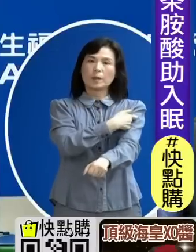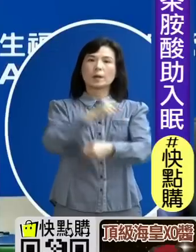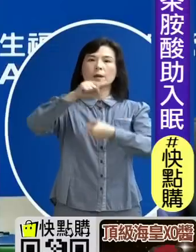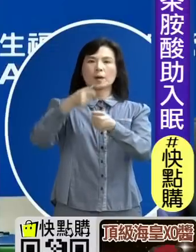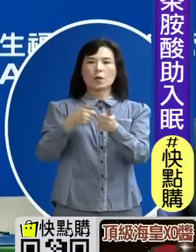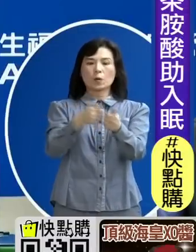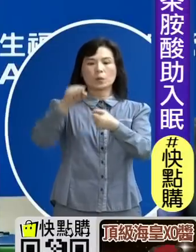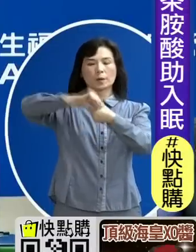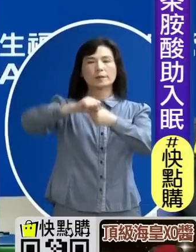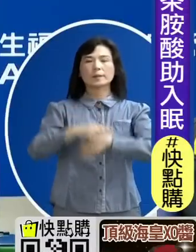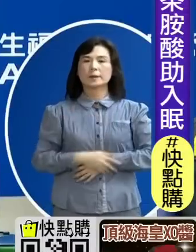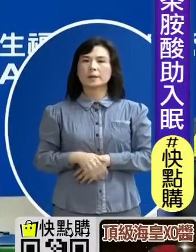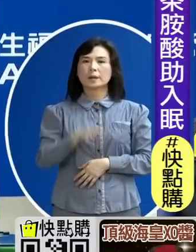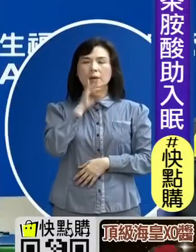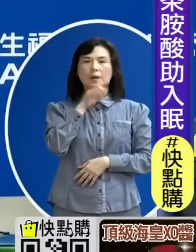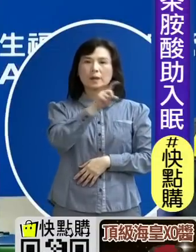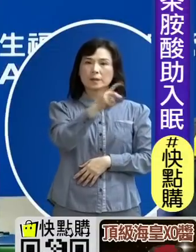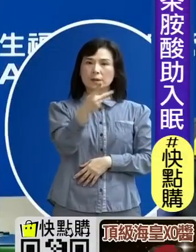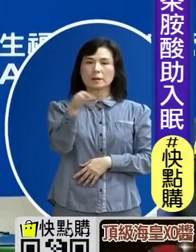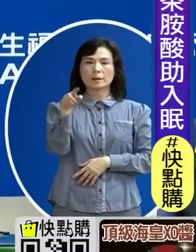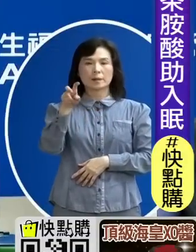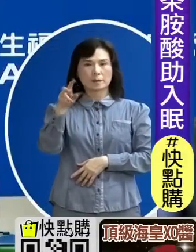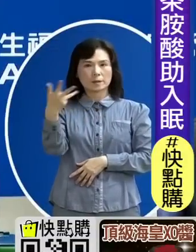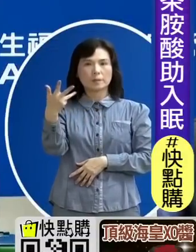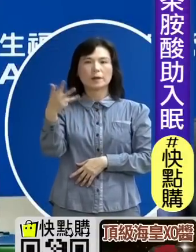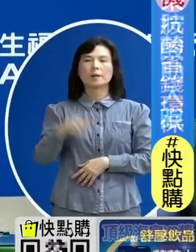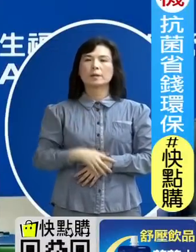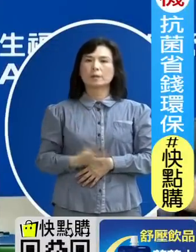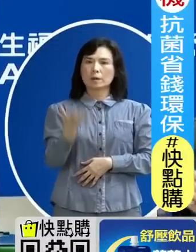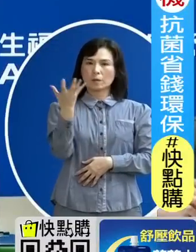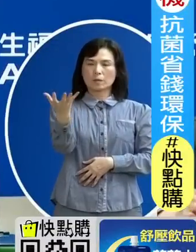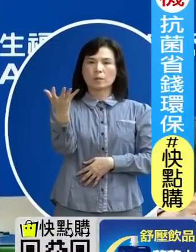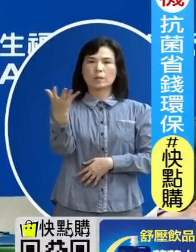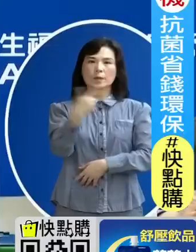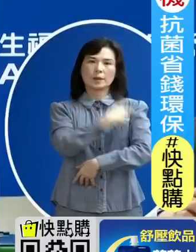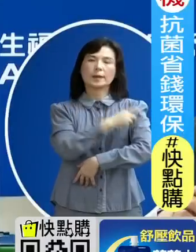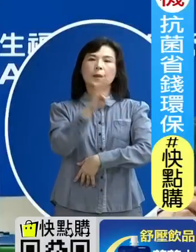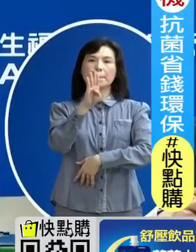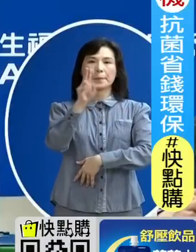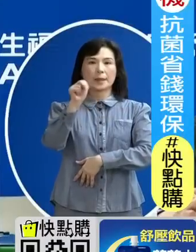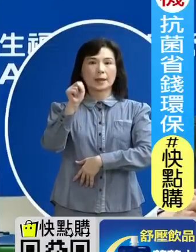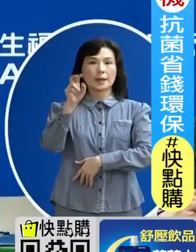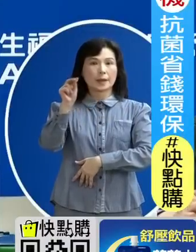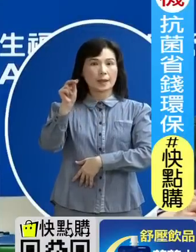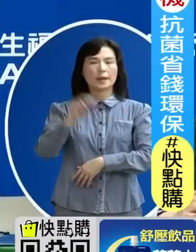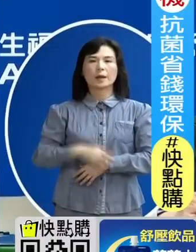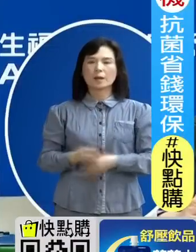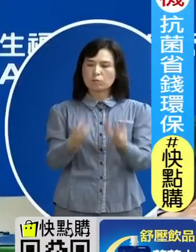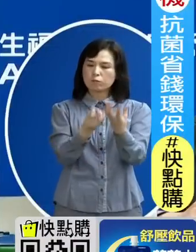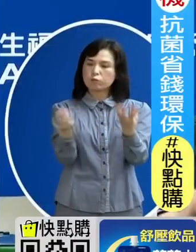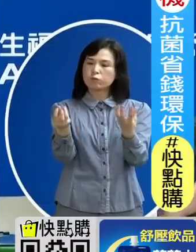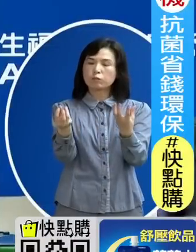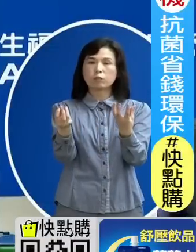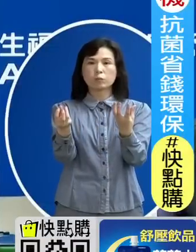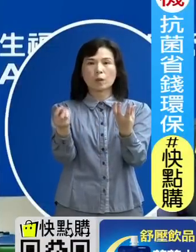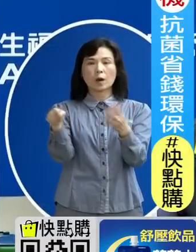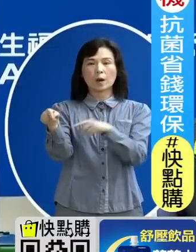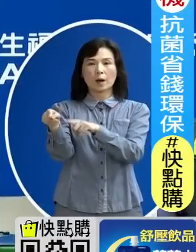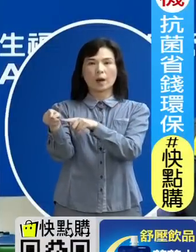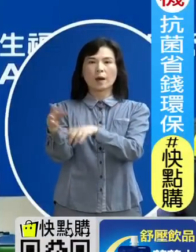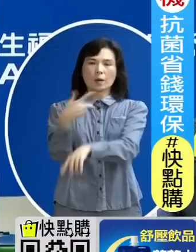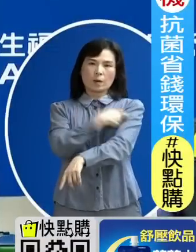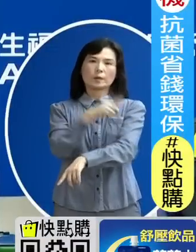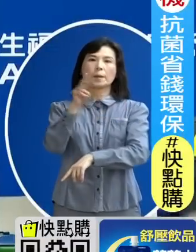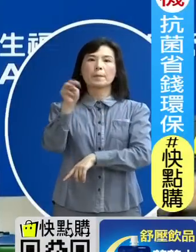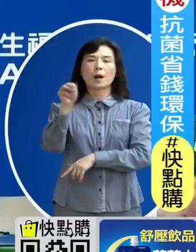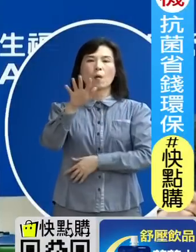钱？ 那他请问他赚钱赚谁的钱？我们纳税人的钱呐、啊，这我们每年缴税缴进去，然后现在买快筛还要再给你